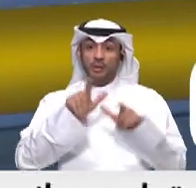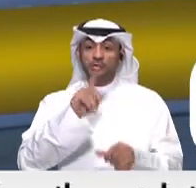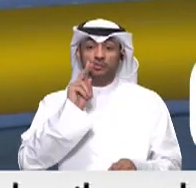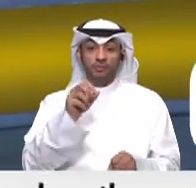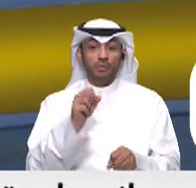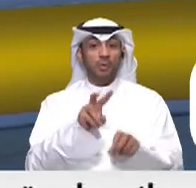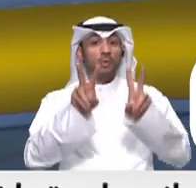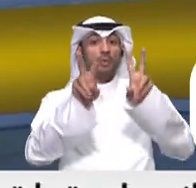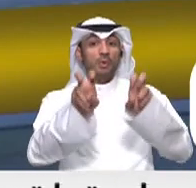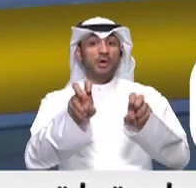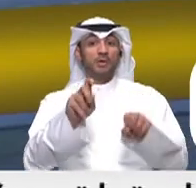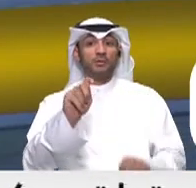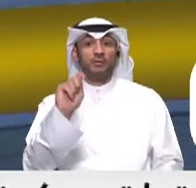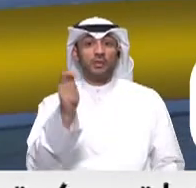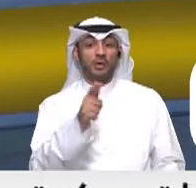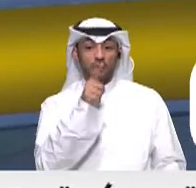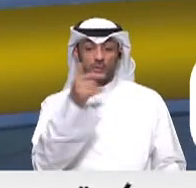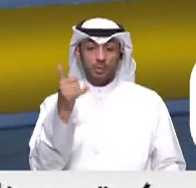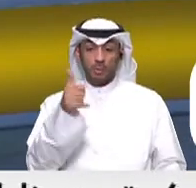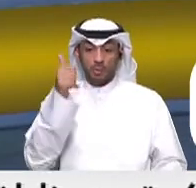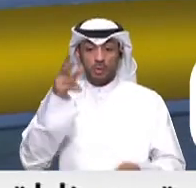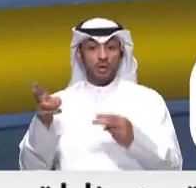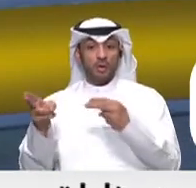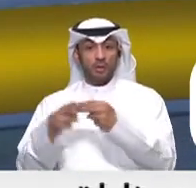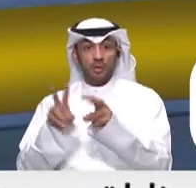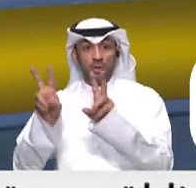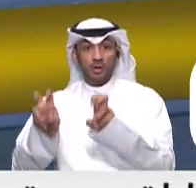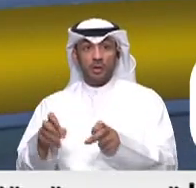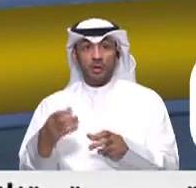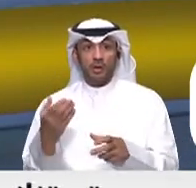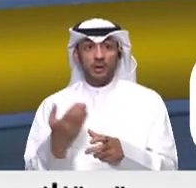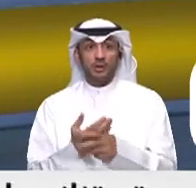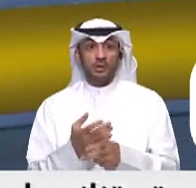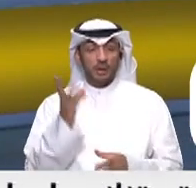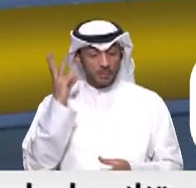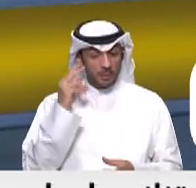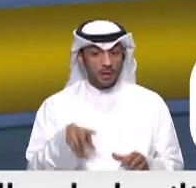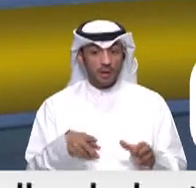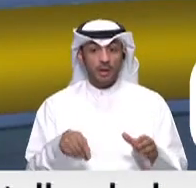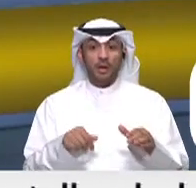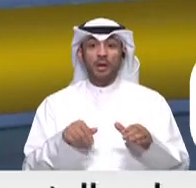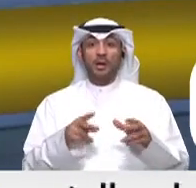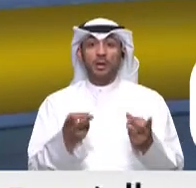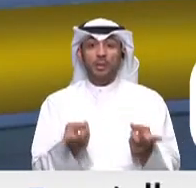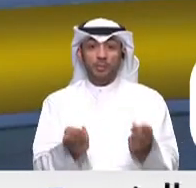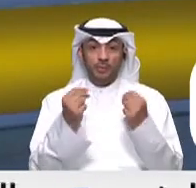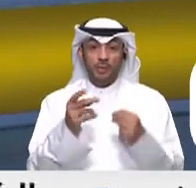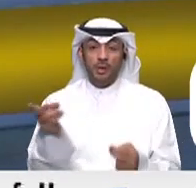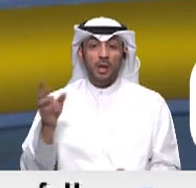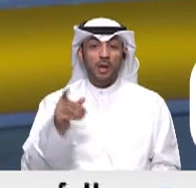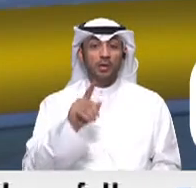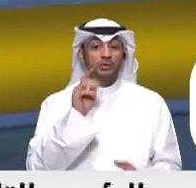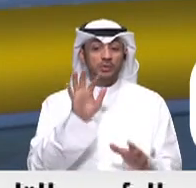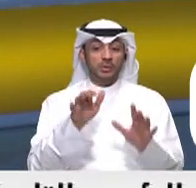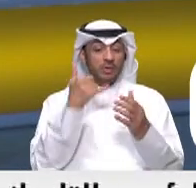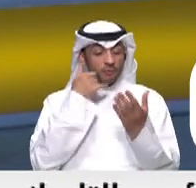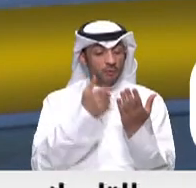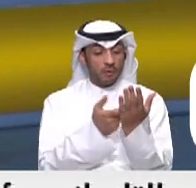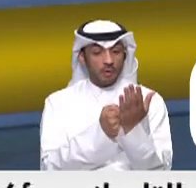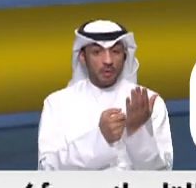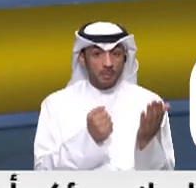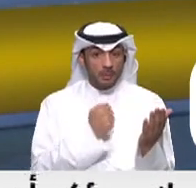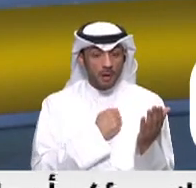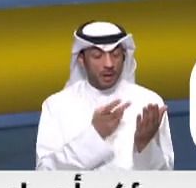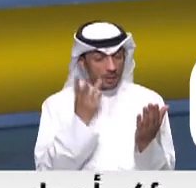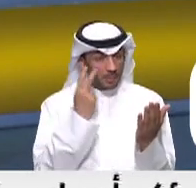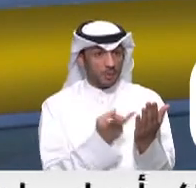تشتغل تطلب منك انك تطفيه يبون يستخدمون رقم الجهاز المعلومات اللي بالجهاز وممكن يزرع اللي هي نسميها احنا